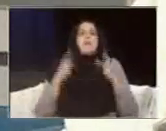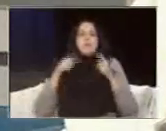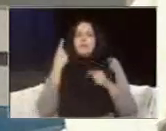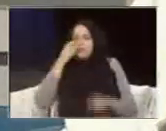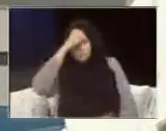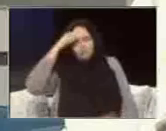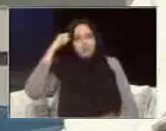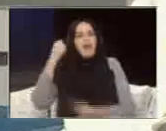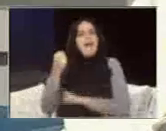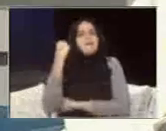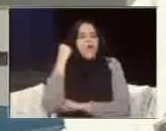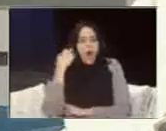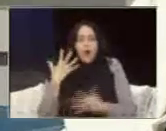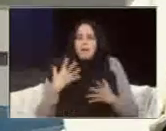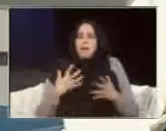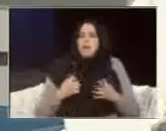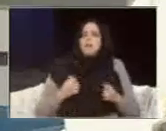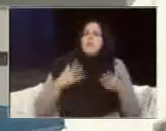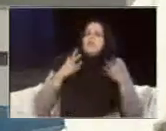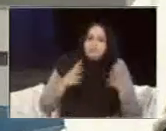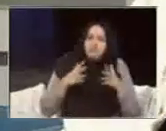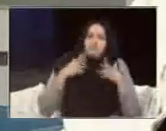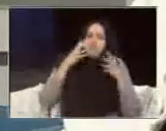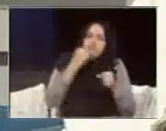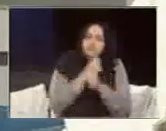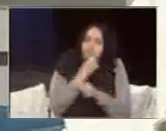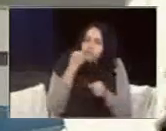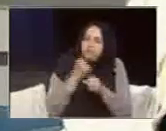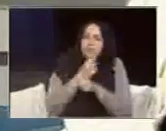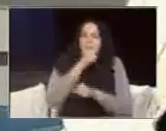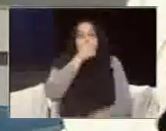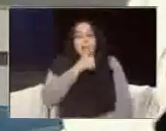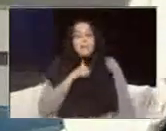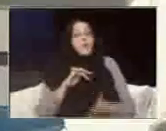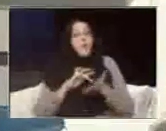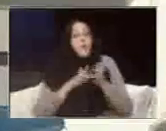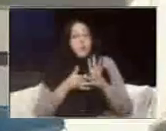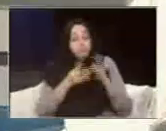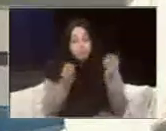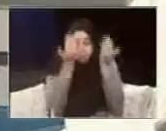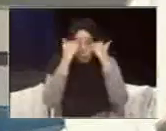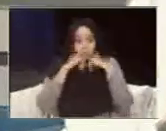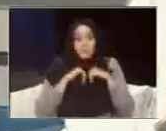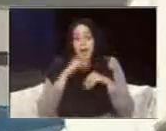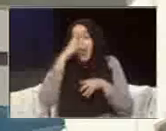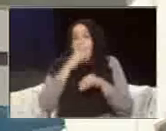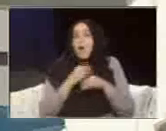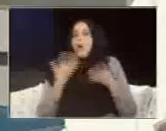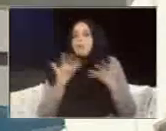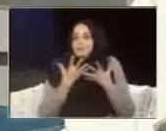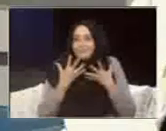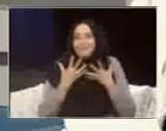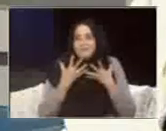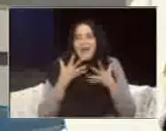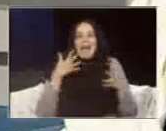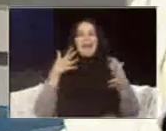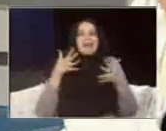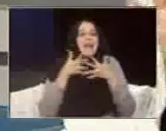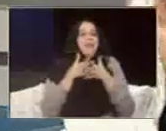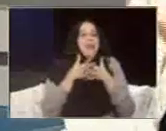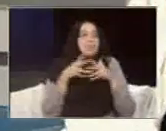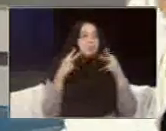جهد وبذل وعطاء وصبر، كل ذلك يتعلمه الإنسان، فيتعلمه من خلال